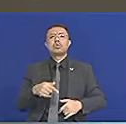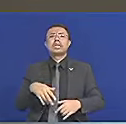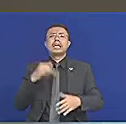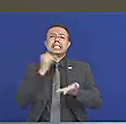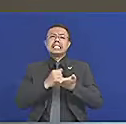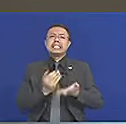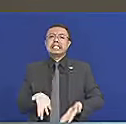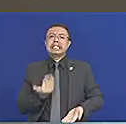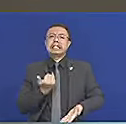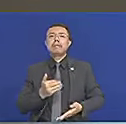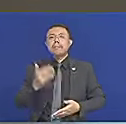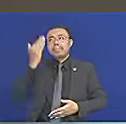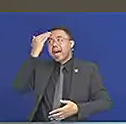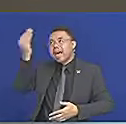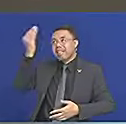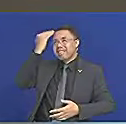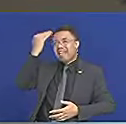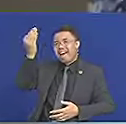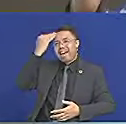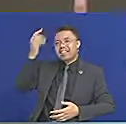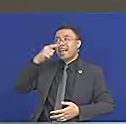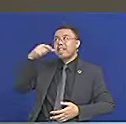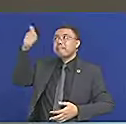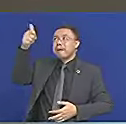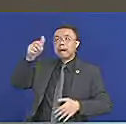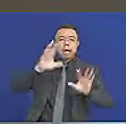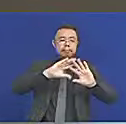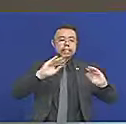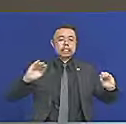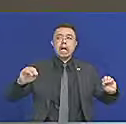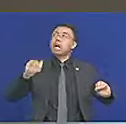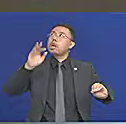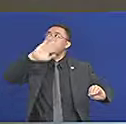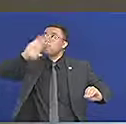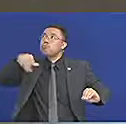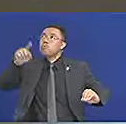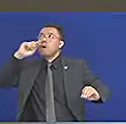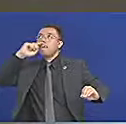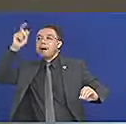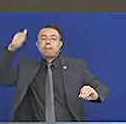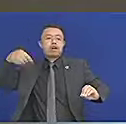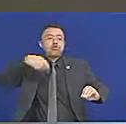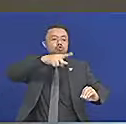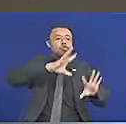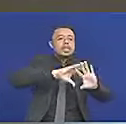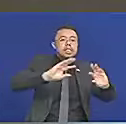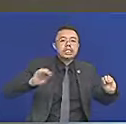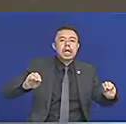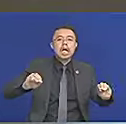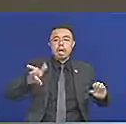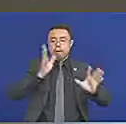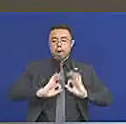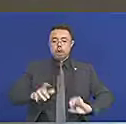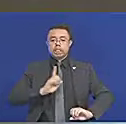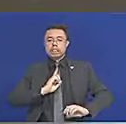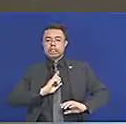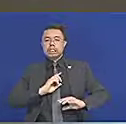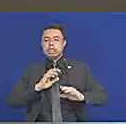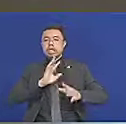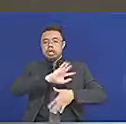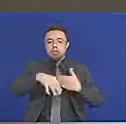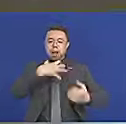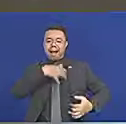mengisi hidupnya taat kepada Bapa, menyelesaikan pekerjaan Bapa. Mengosongkan diri, menanggalkan